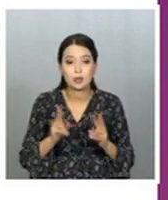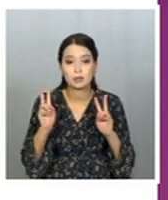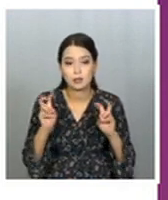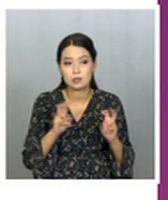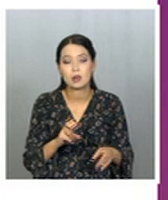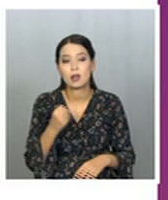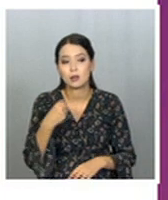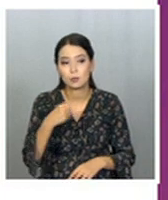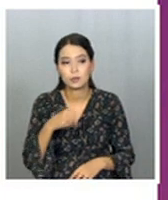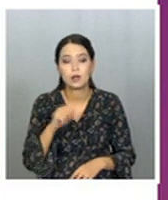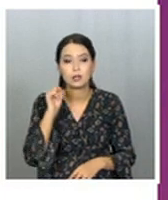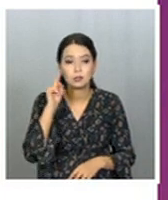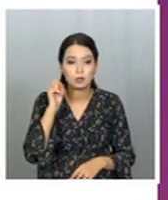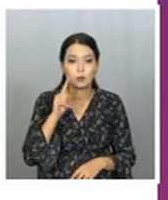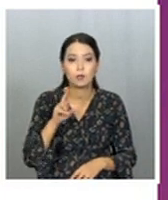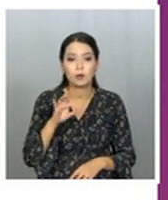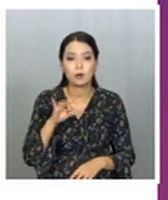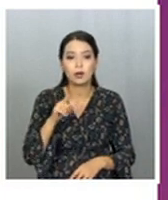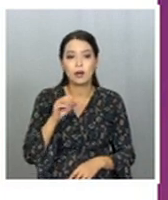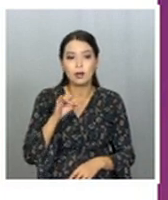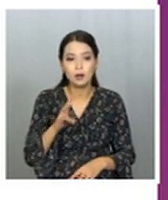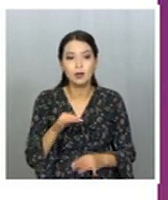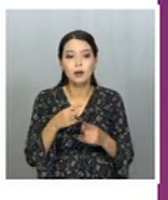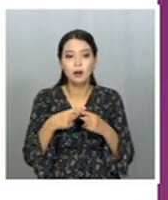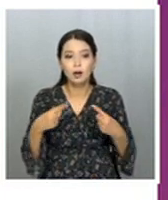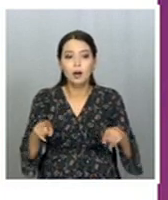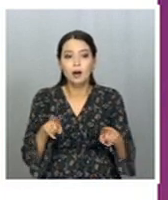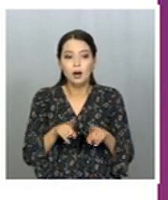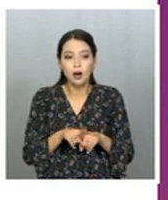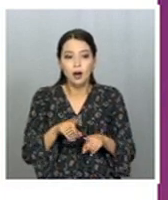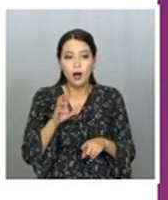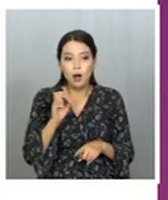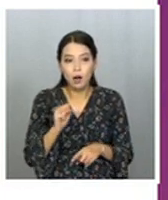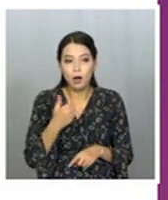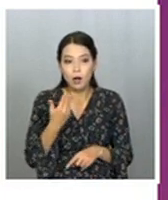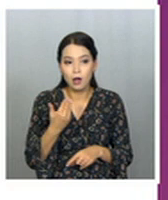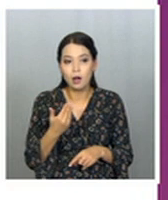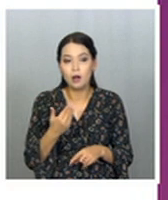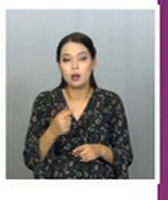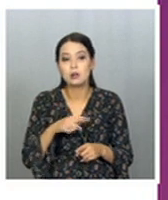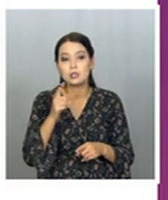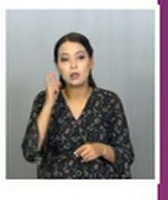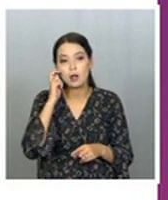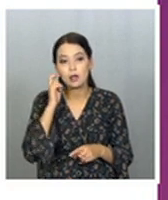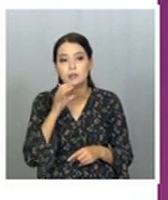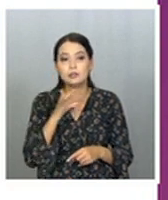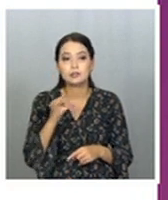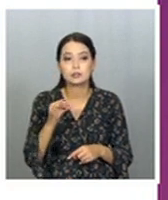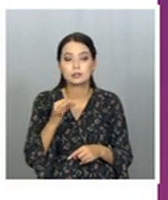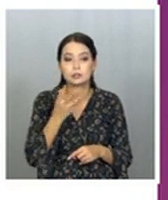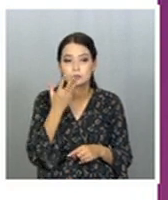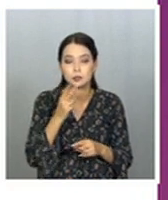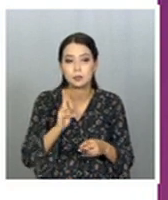мысалы, алюминий, алтын, қорғасын және тағы басқалары. Ал бұларды өңдейді қара және